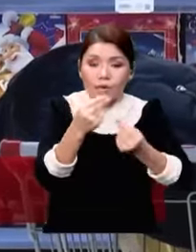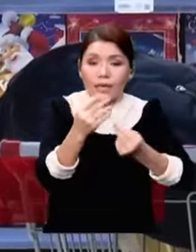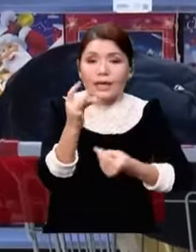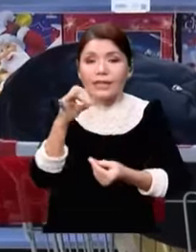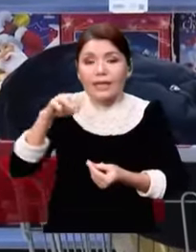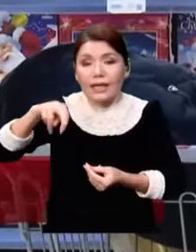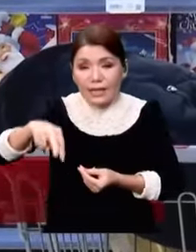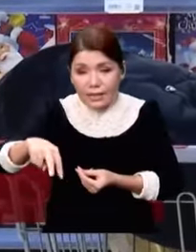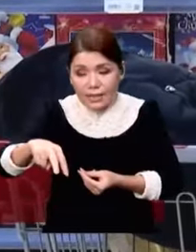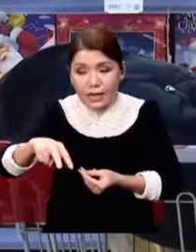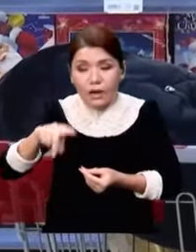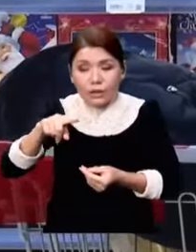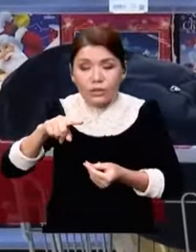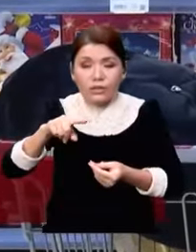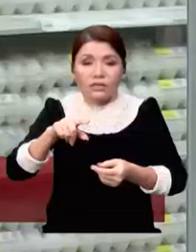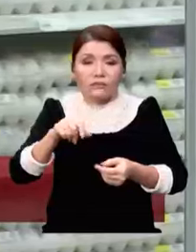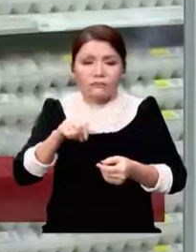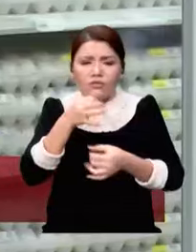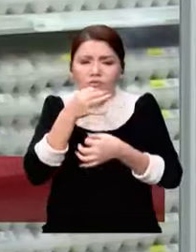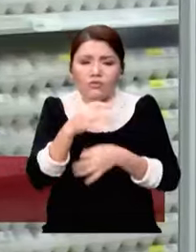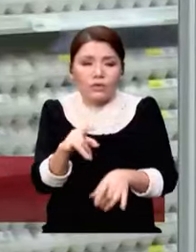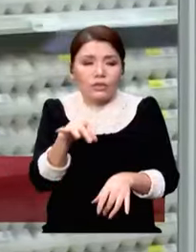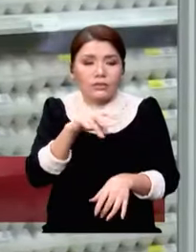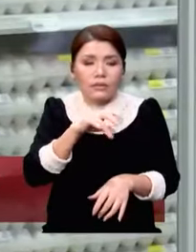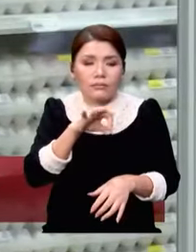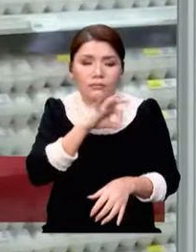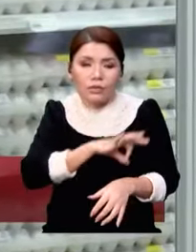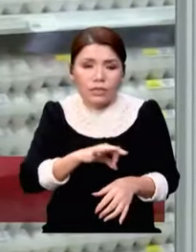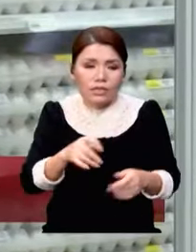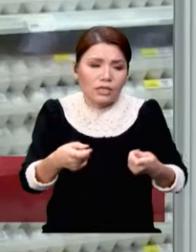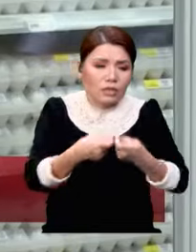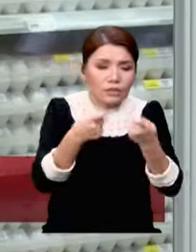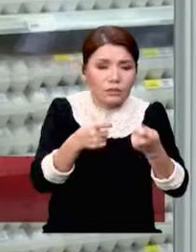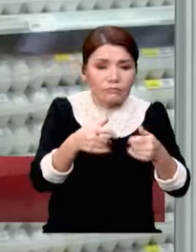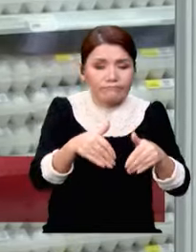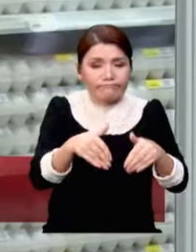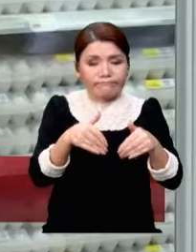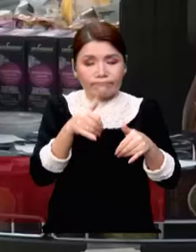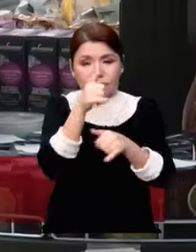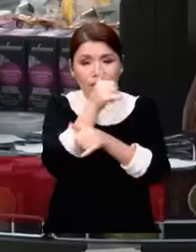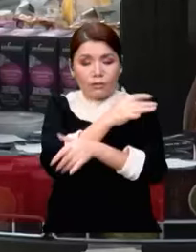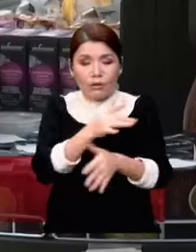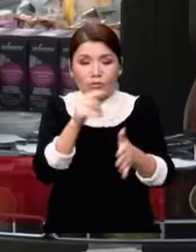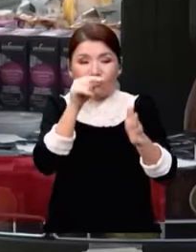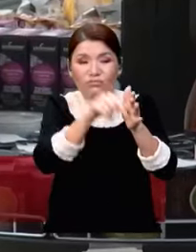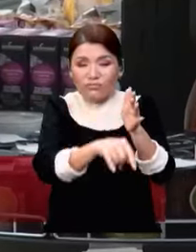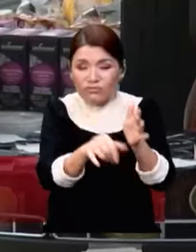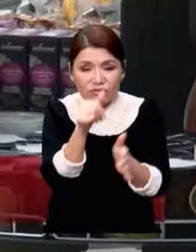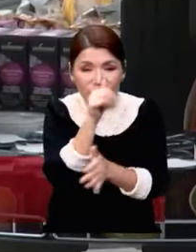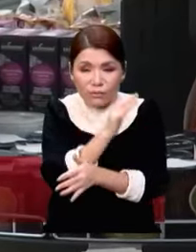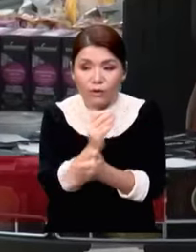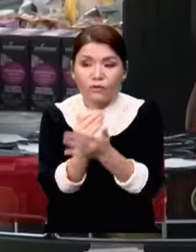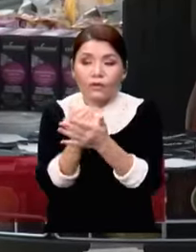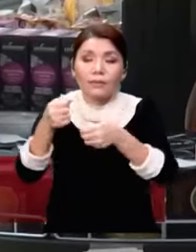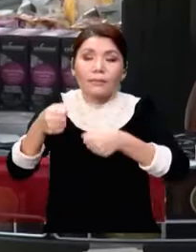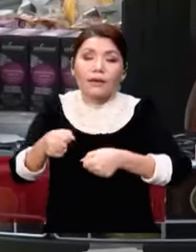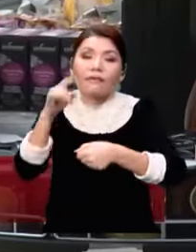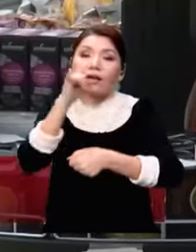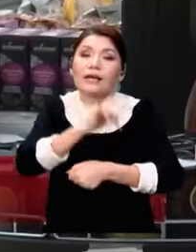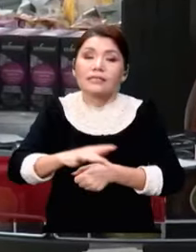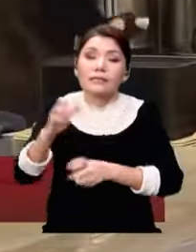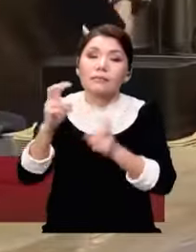ритейла развязаны руки для любых злоупотреблений и нарушений. А интересы торговых сетей ставятся выше не только прав